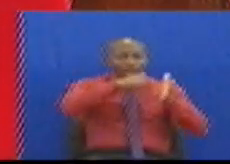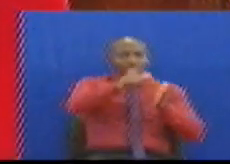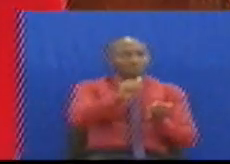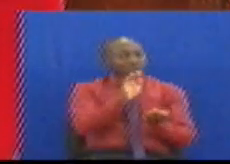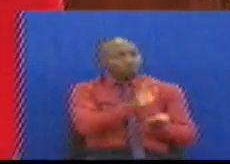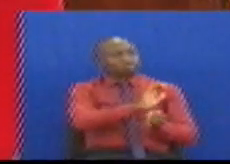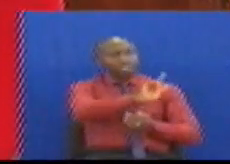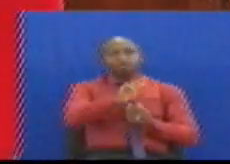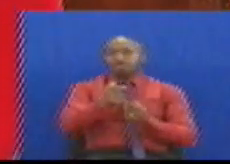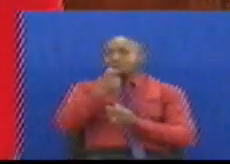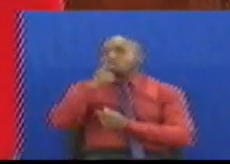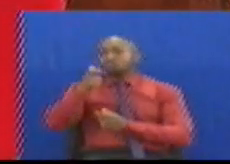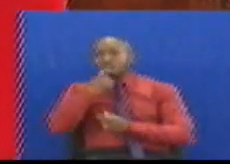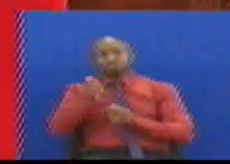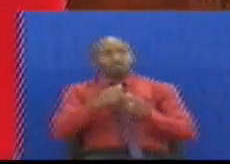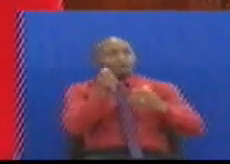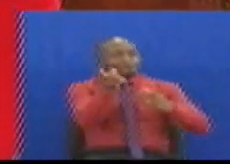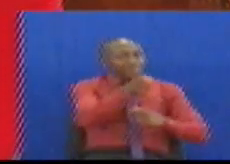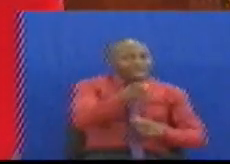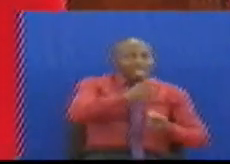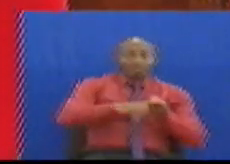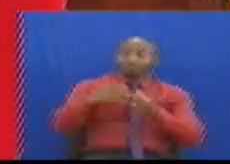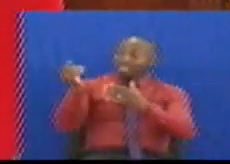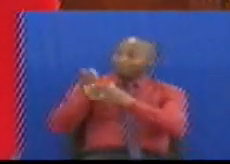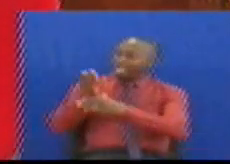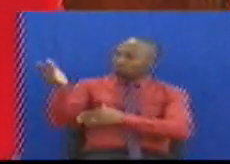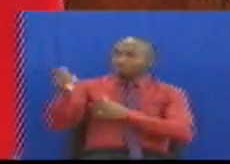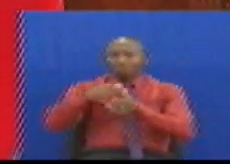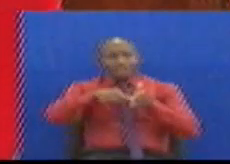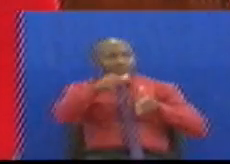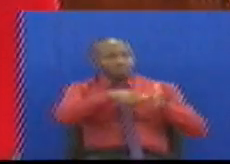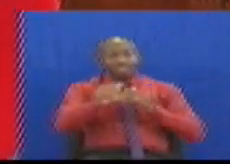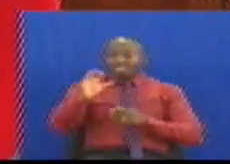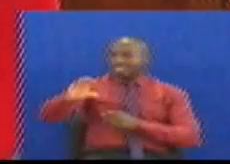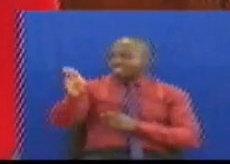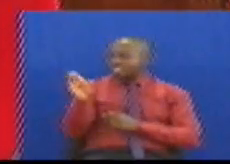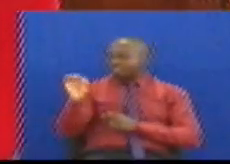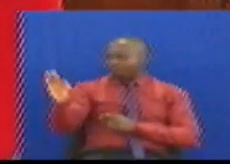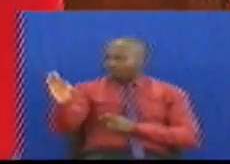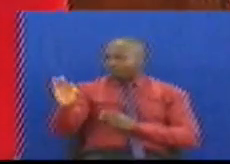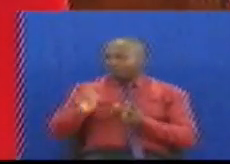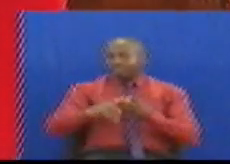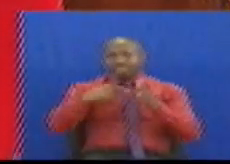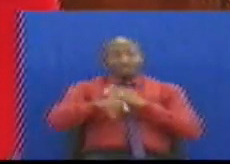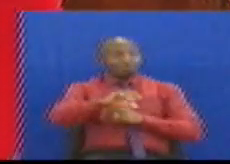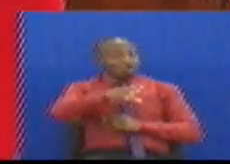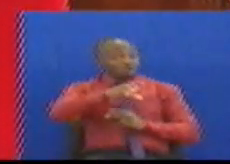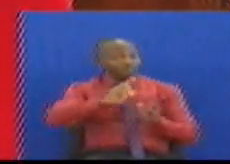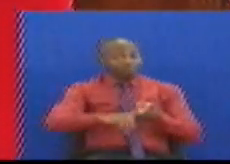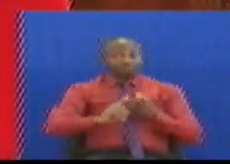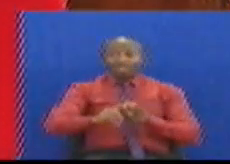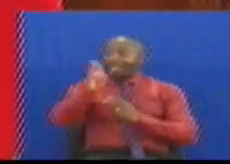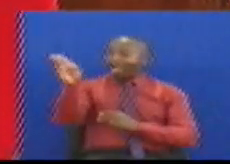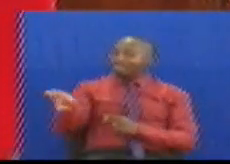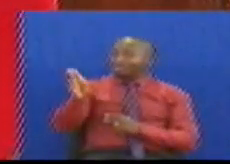ya sitting, yale madeni kule benki na CHF ambako wamekuwa wakikatwa fedha lakini